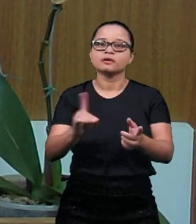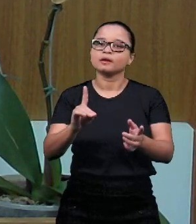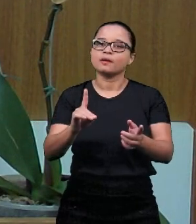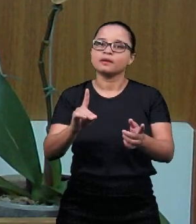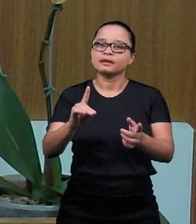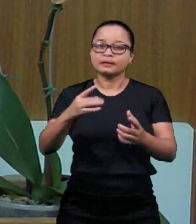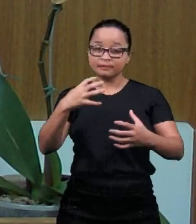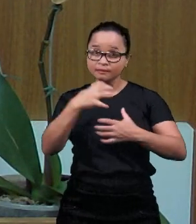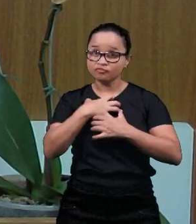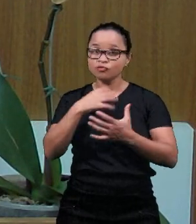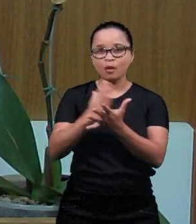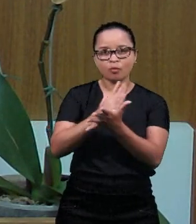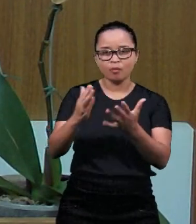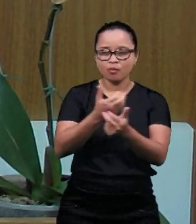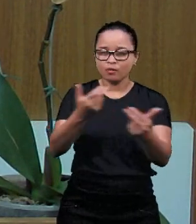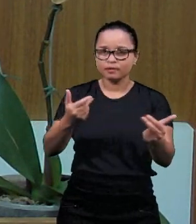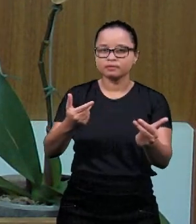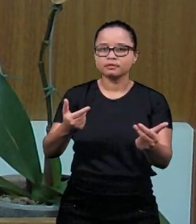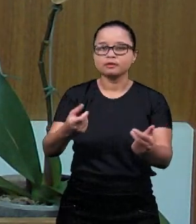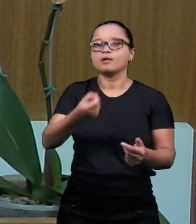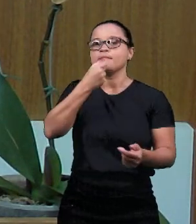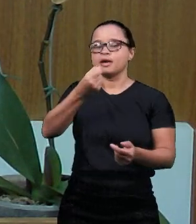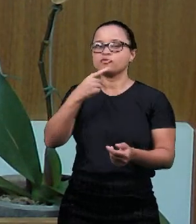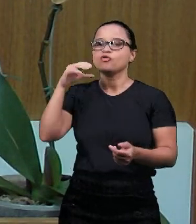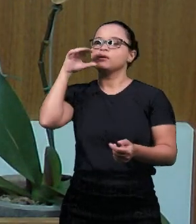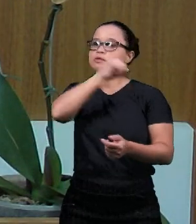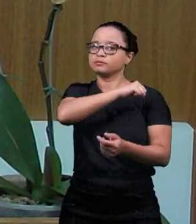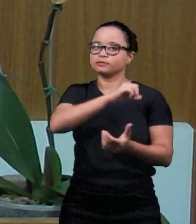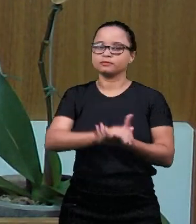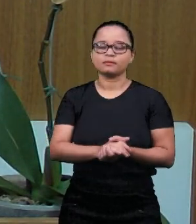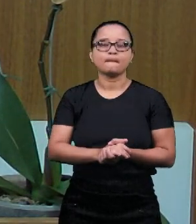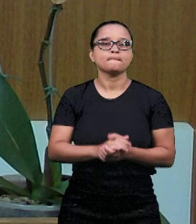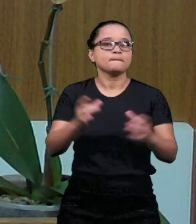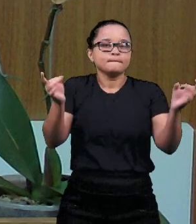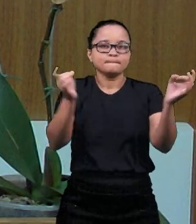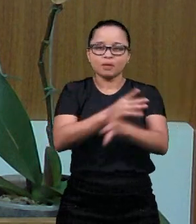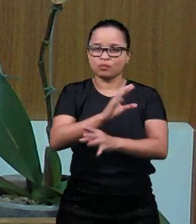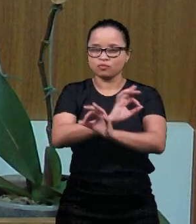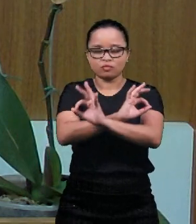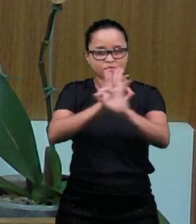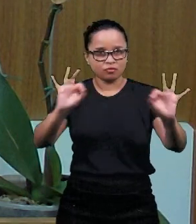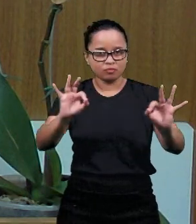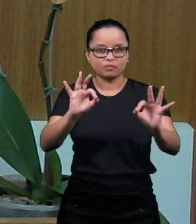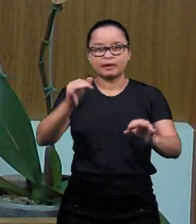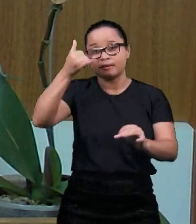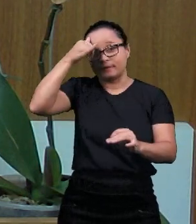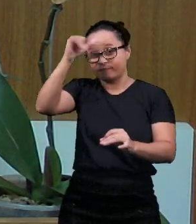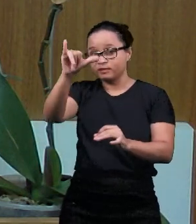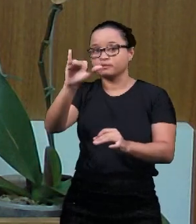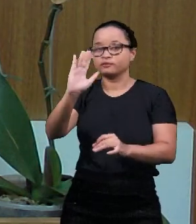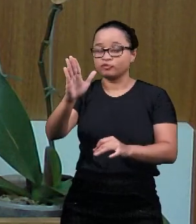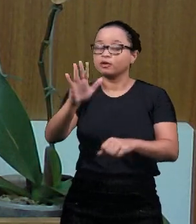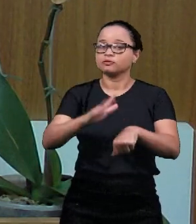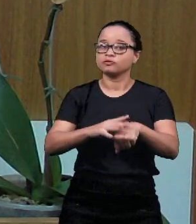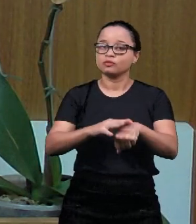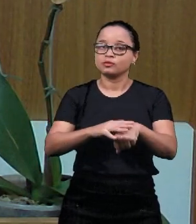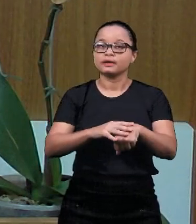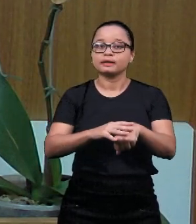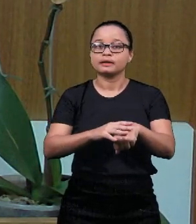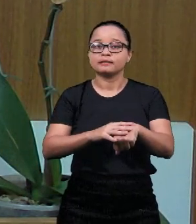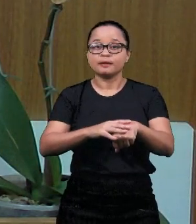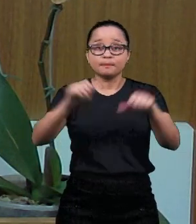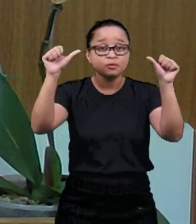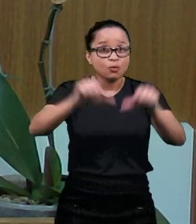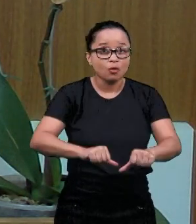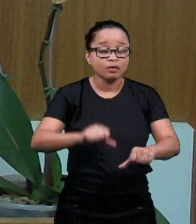médication. Comme ça, vous évitez demain aller à l'hôpital, après il y a un problème de